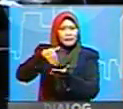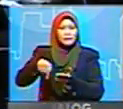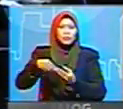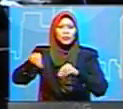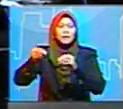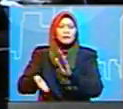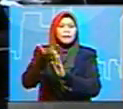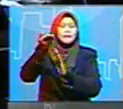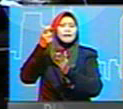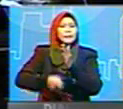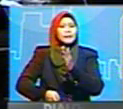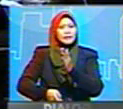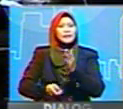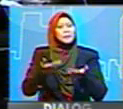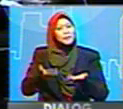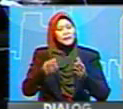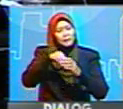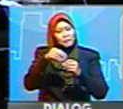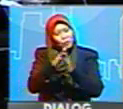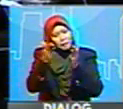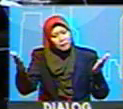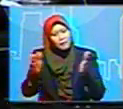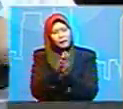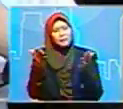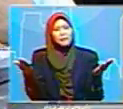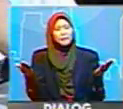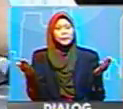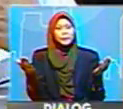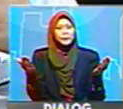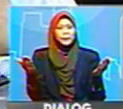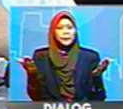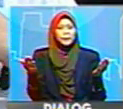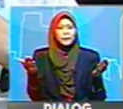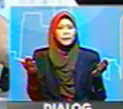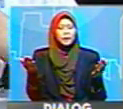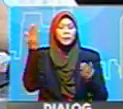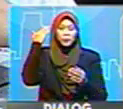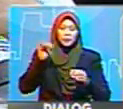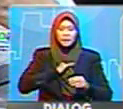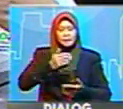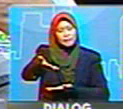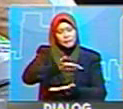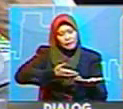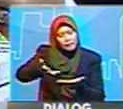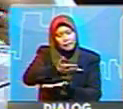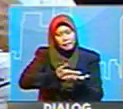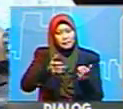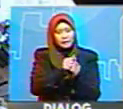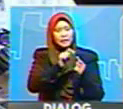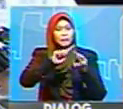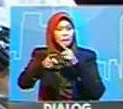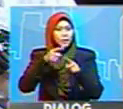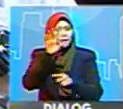dalam surat khabar bukan dalam media perdana atau mana-mana di dalam waktu saya berinteraksi dengan Rakan